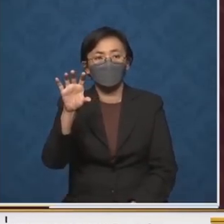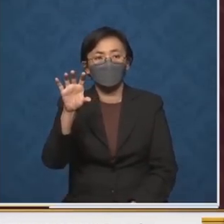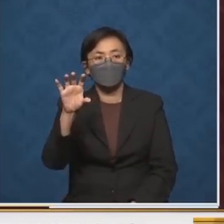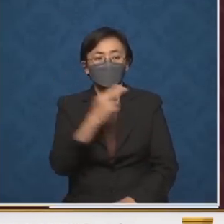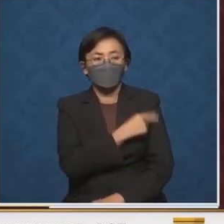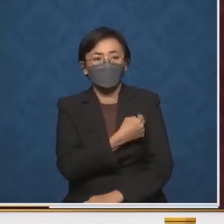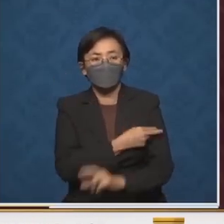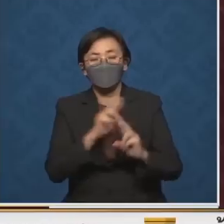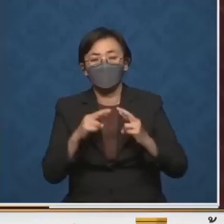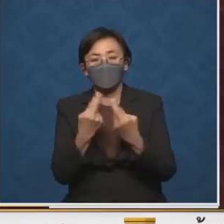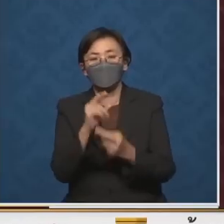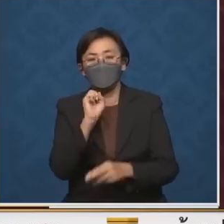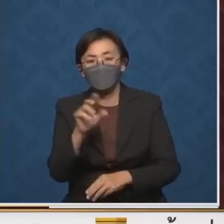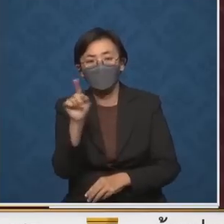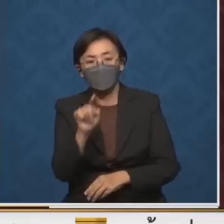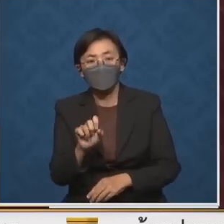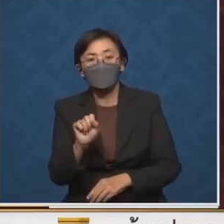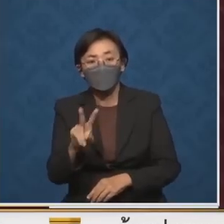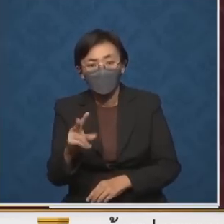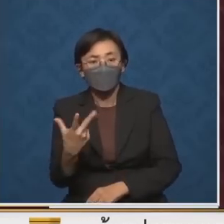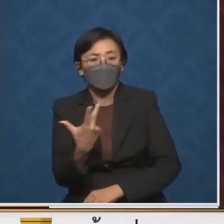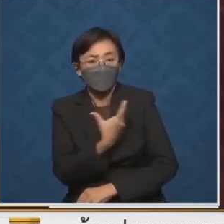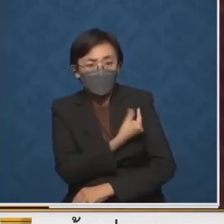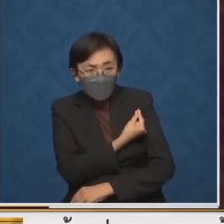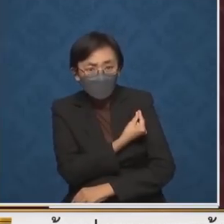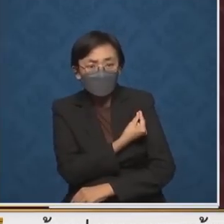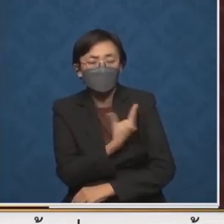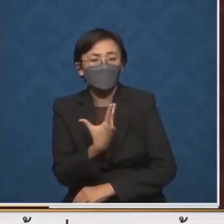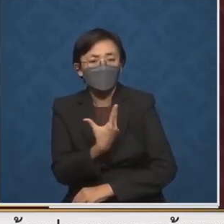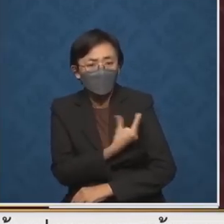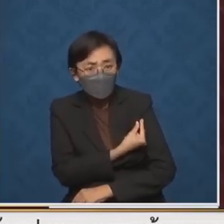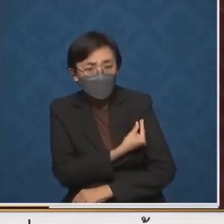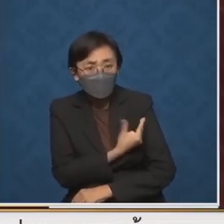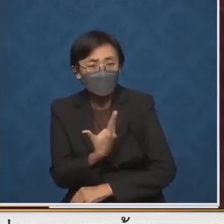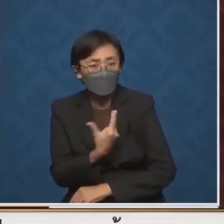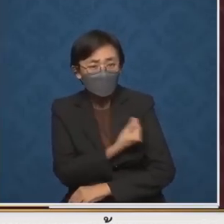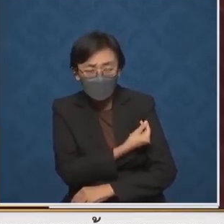หมอแล้มาชาว ๆ สามเข้ม grateful่ว่แต่สองเข้มเลยนะ